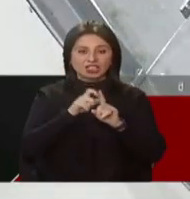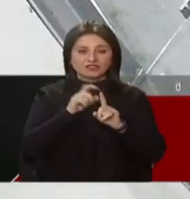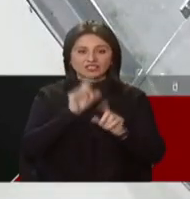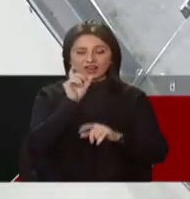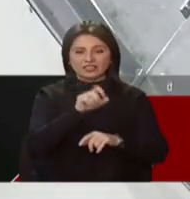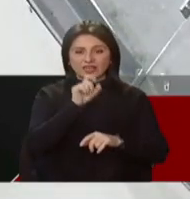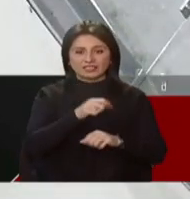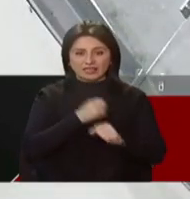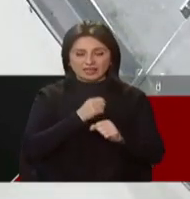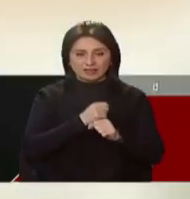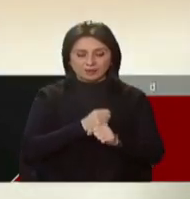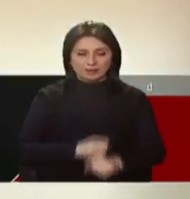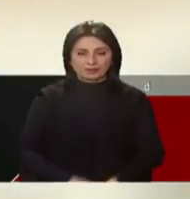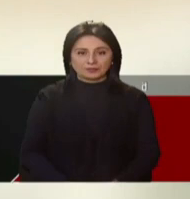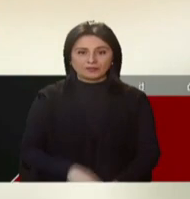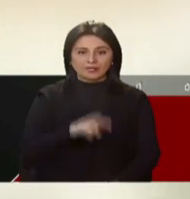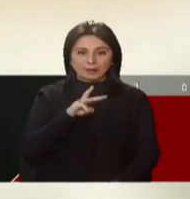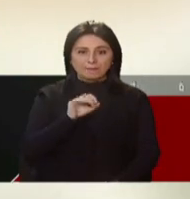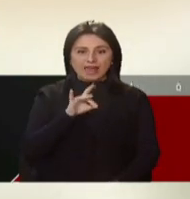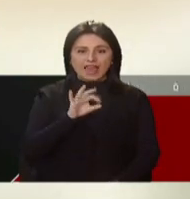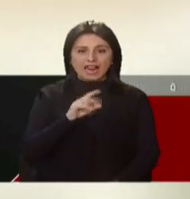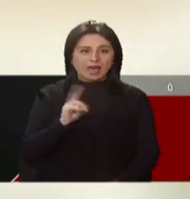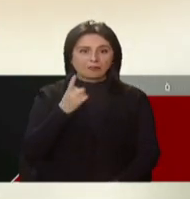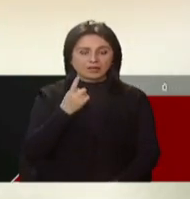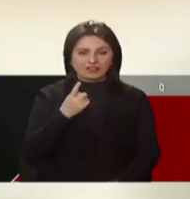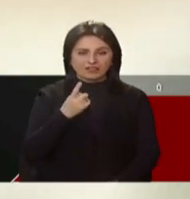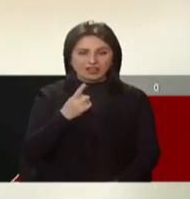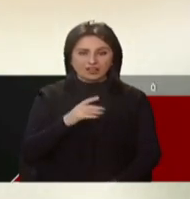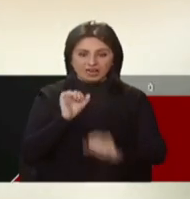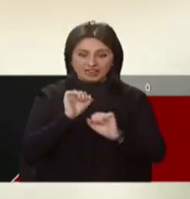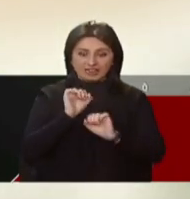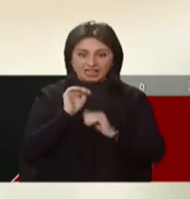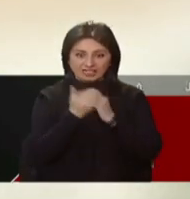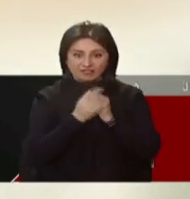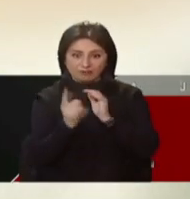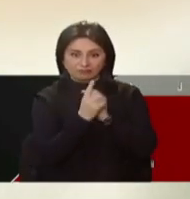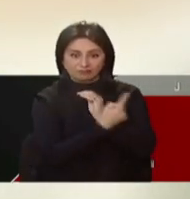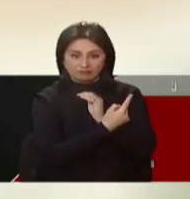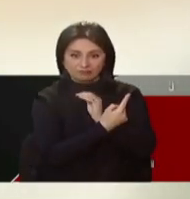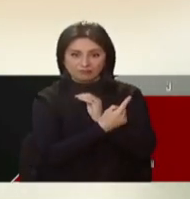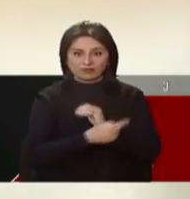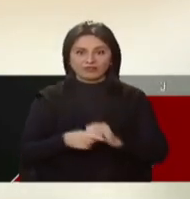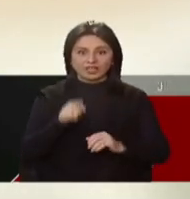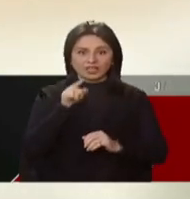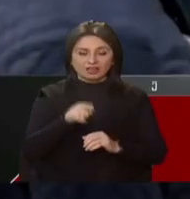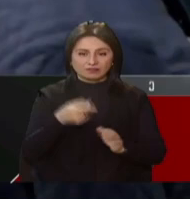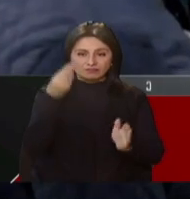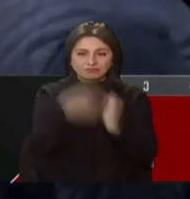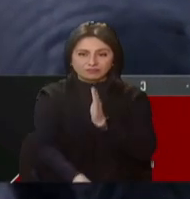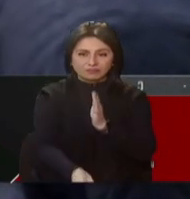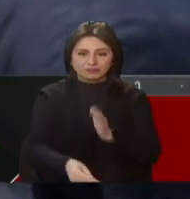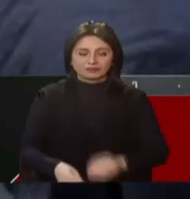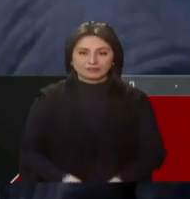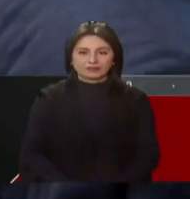წვავე განცხადებებს აკეთებდა. ნიკა მელიას მიმართა პირველ რიგში. დაცვას რო ეფარება ყველგან. ეგ ჩმორი ეგ.